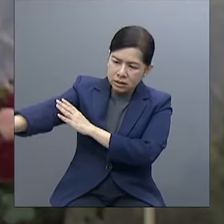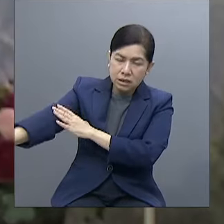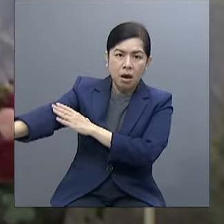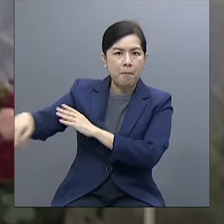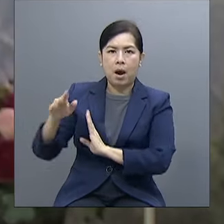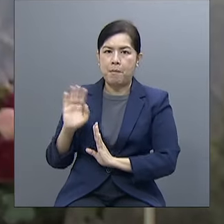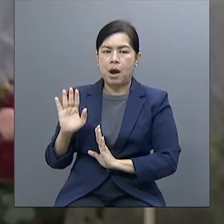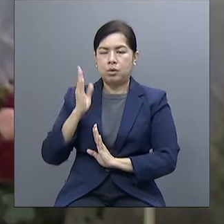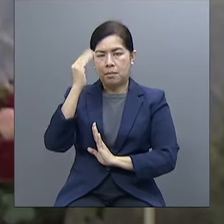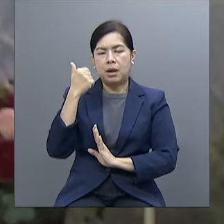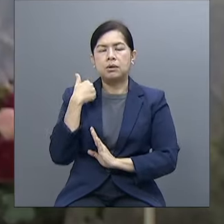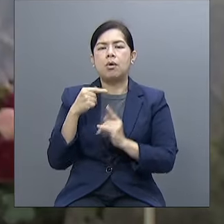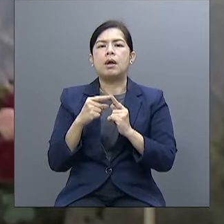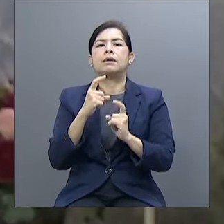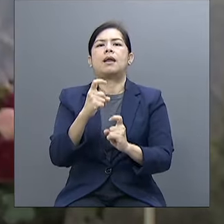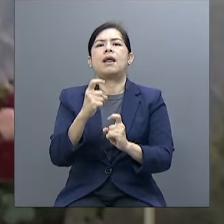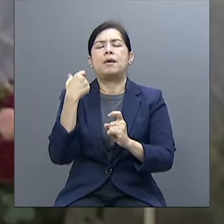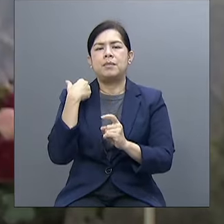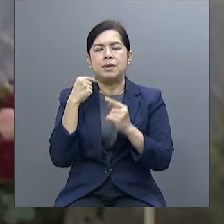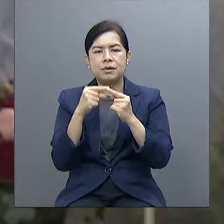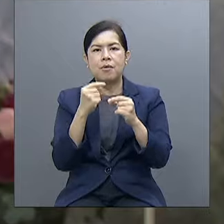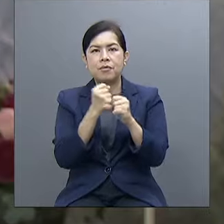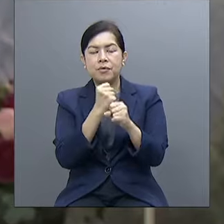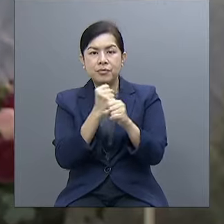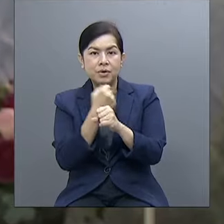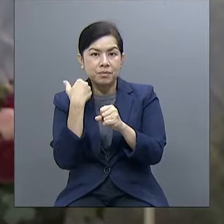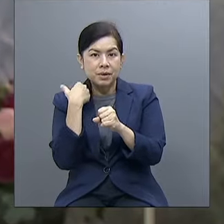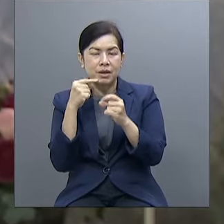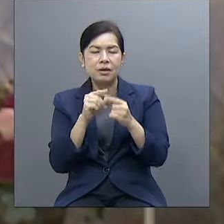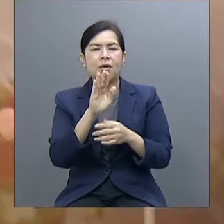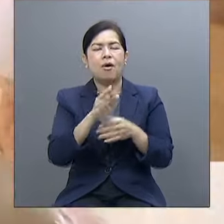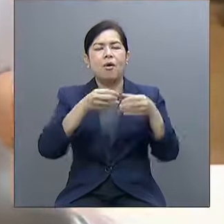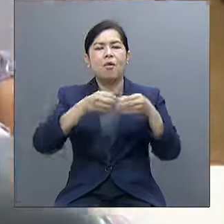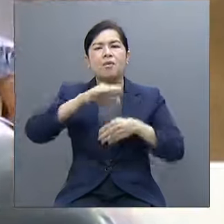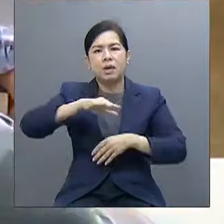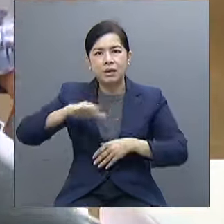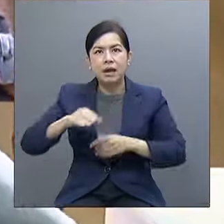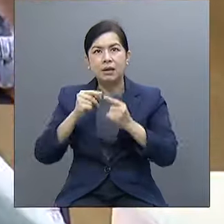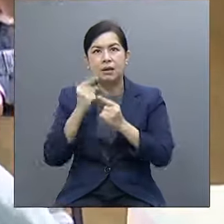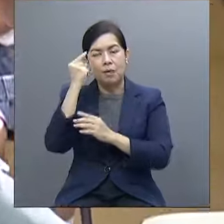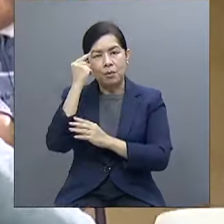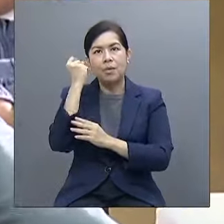อกตัวรถก็จะเป็นอันตรายอันนี้คือทักษะที่เกิดขึ้นของเด็กเองผ่านการเล่นค่ะ